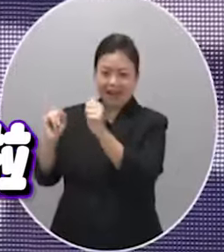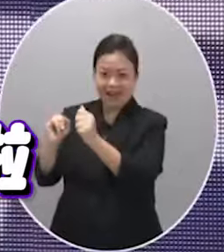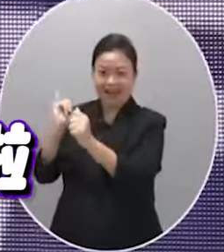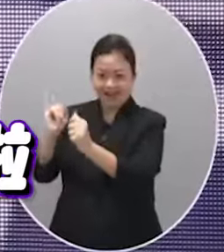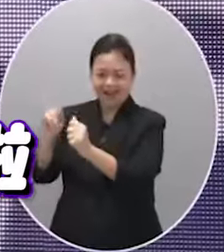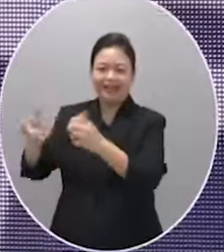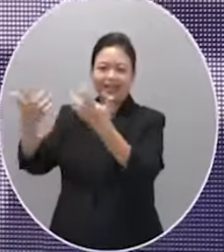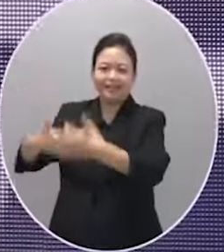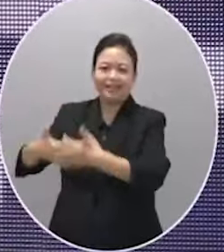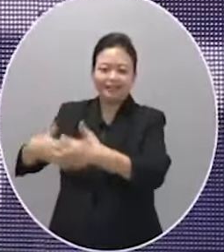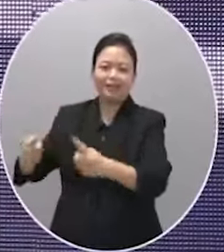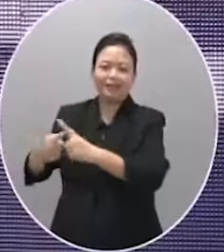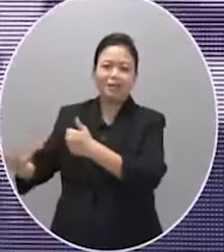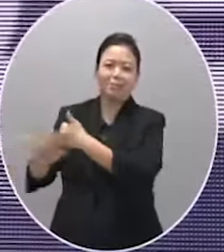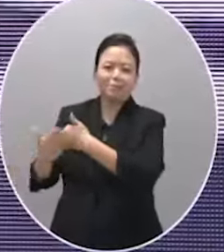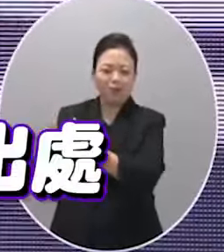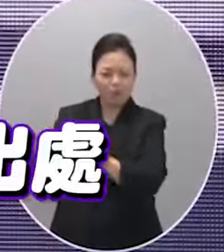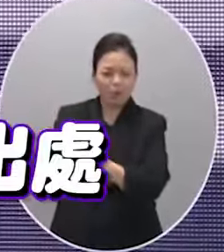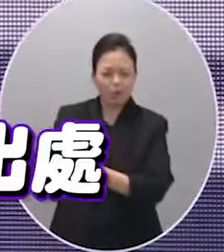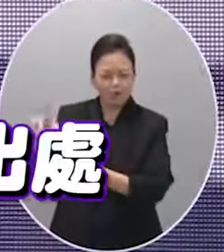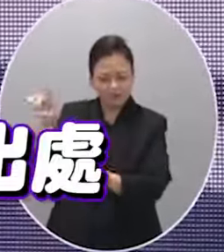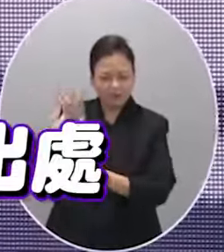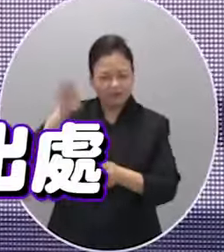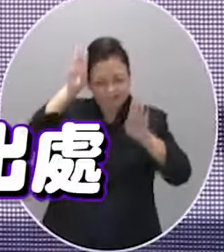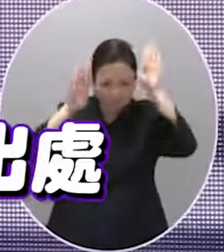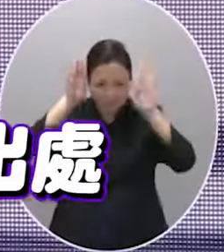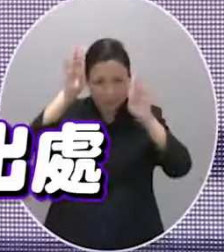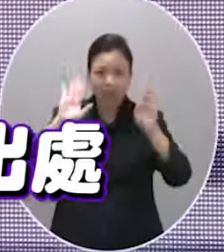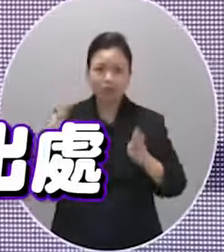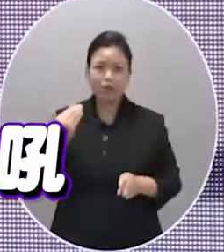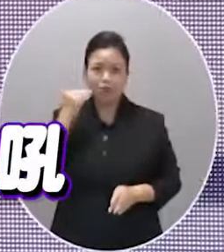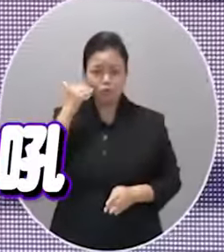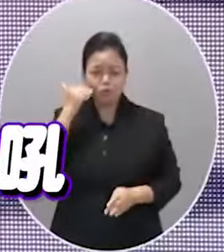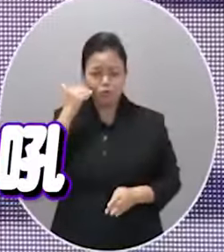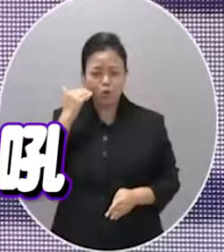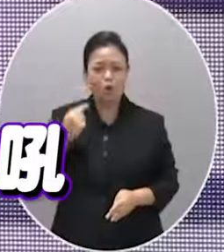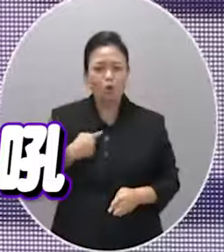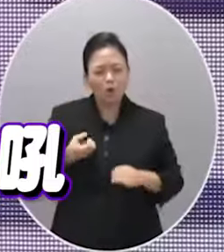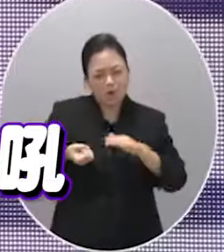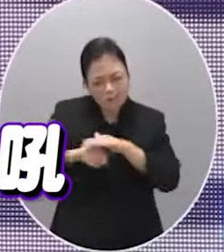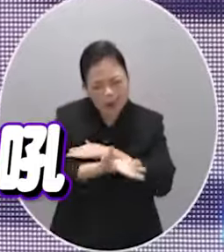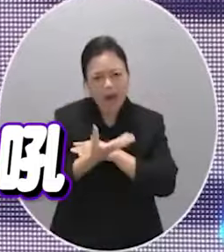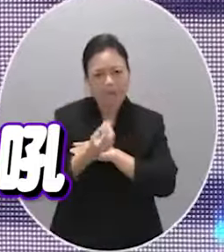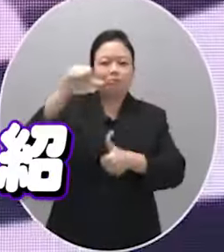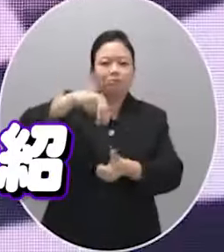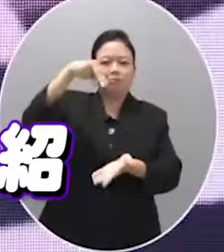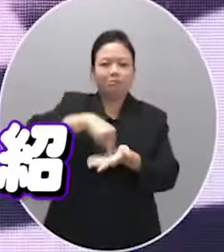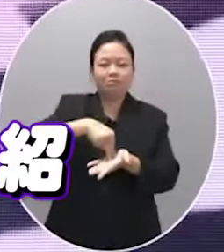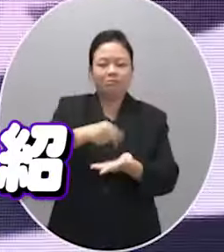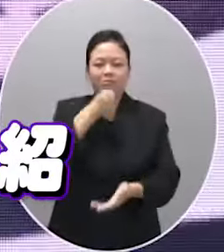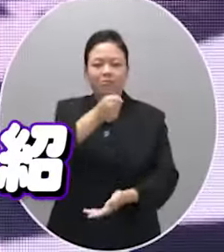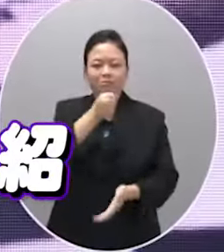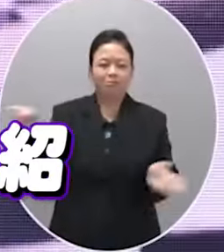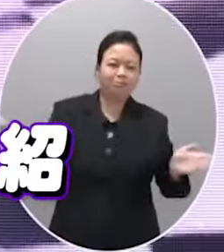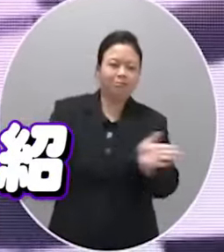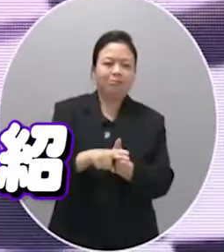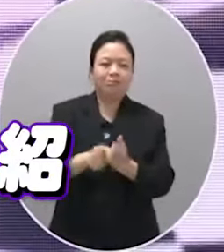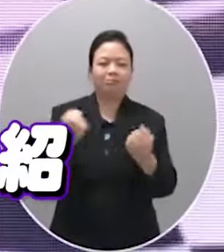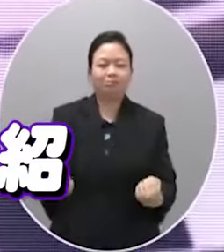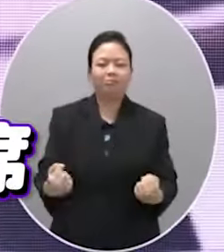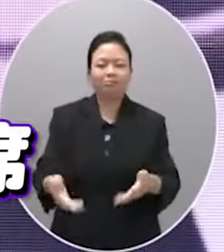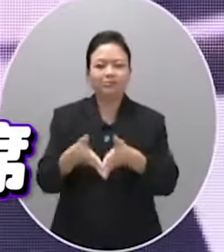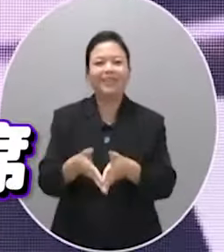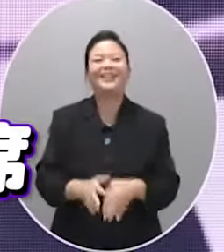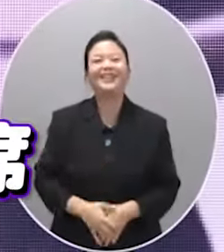虽然我是很不想承认啊，但听说这个年头饶舌歌手没有著名灵感出处，好像很容易有公关危机哈。OK， 接下来让我来提早